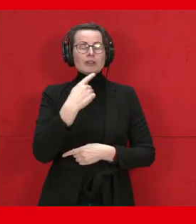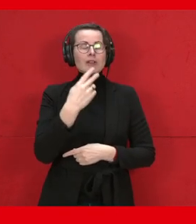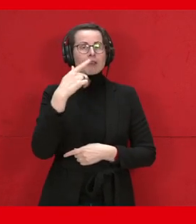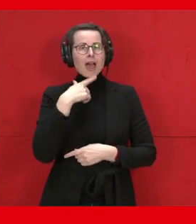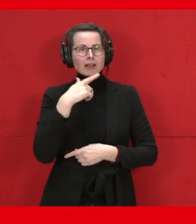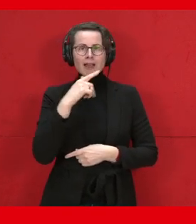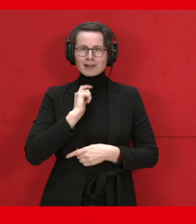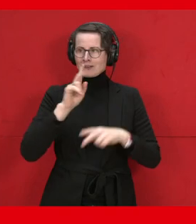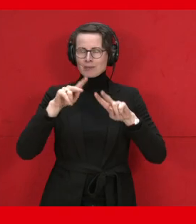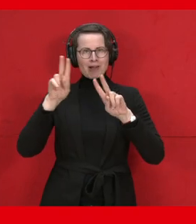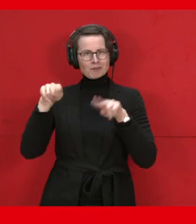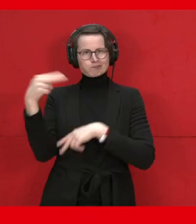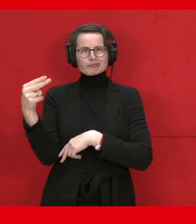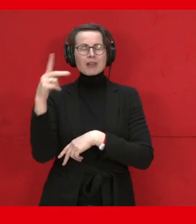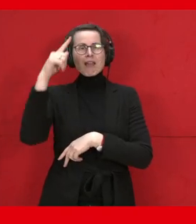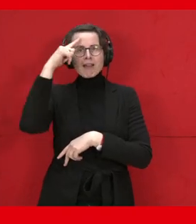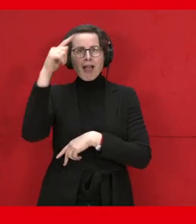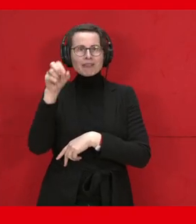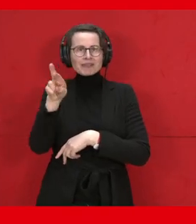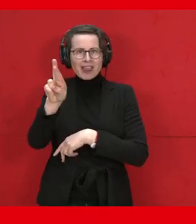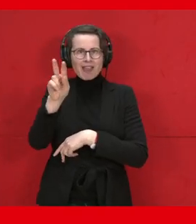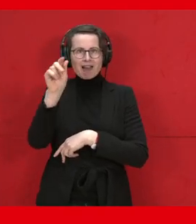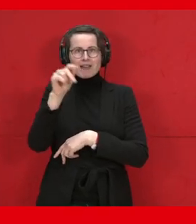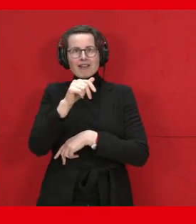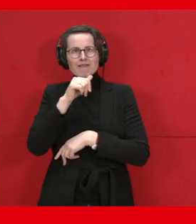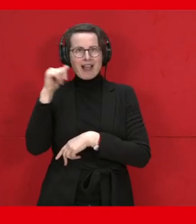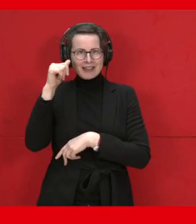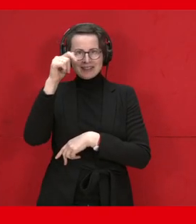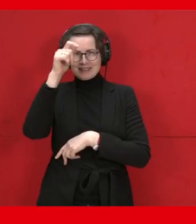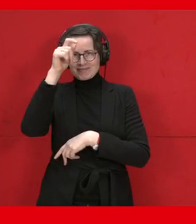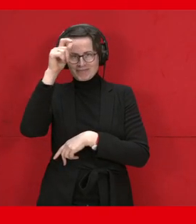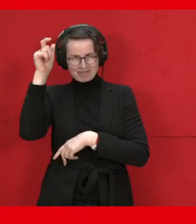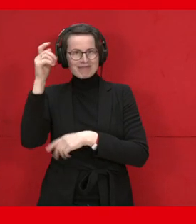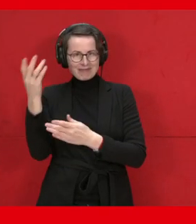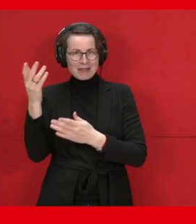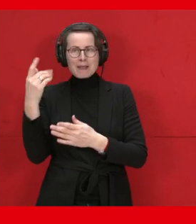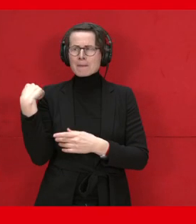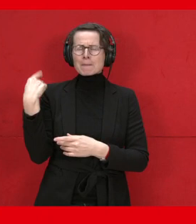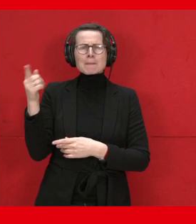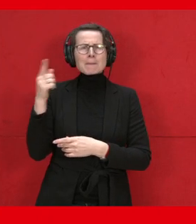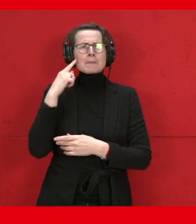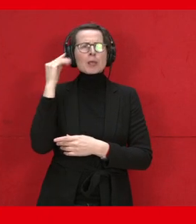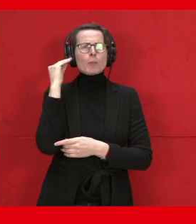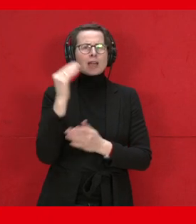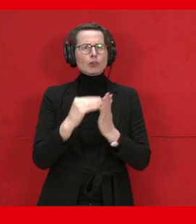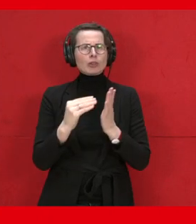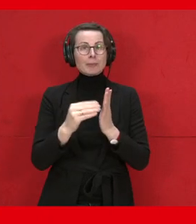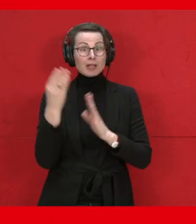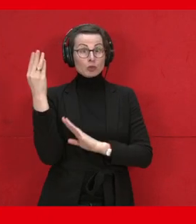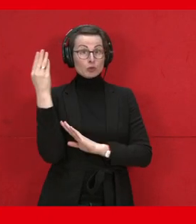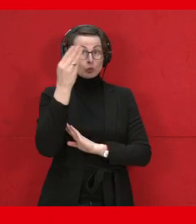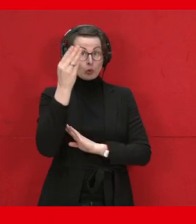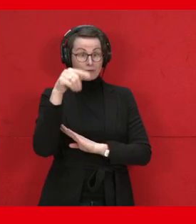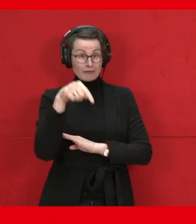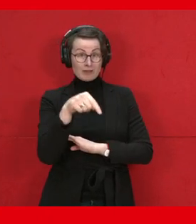Ich glaube, wir belassen es dabei. Frau Grimm, Sie haben in einer Ihrer letzten Kommentare geschrieben, die Zukunft der deutschen Wirtschaft